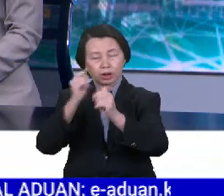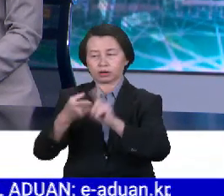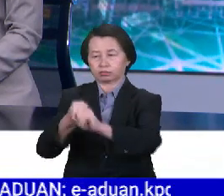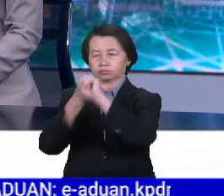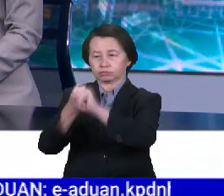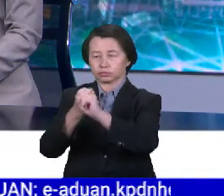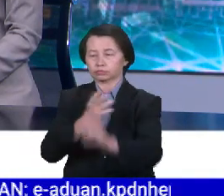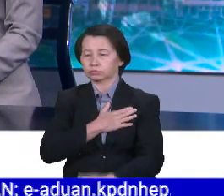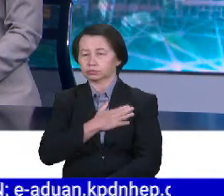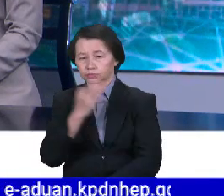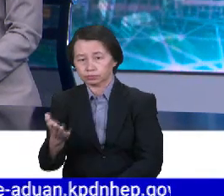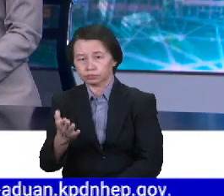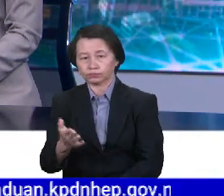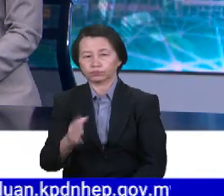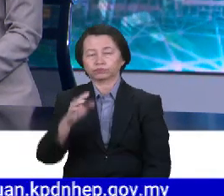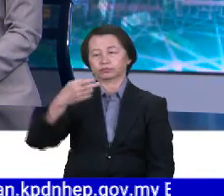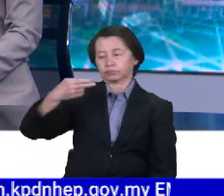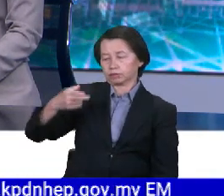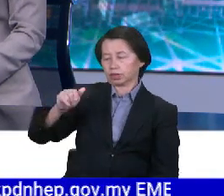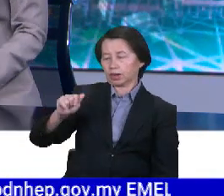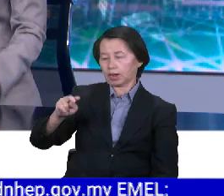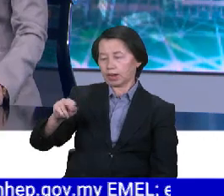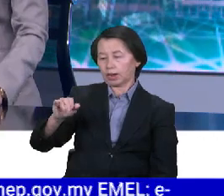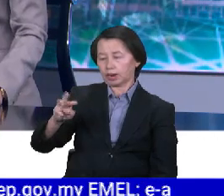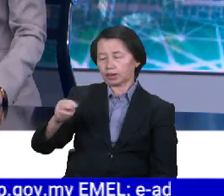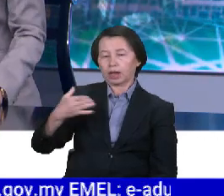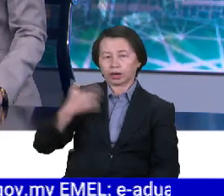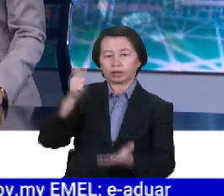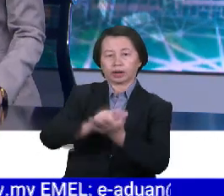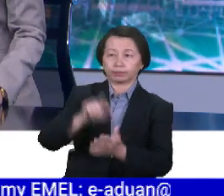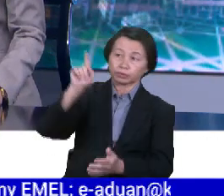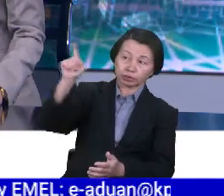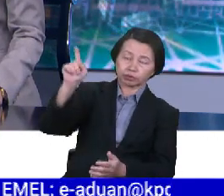mengukuhkan komitmen tersebut. Hani Muhili melaporkan dari Istanbul, Turki.